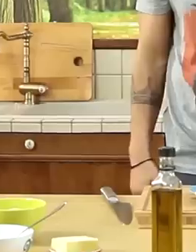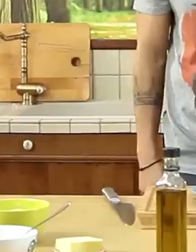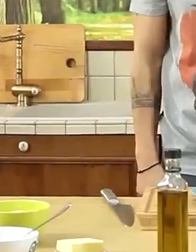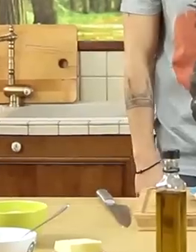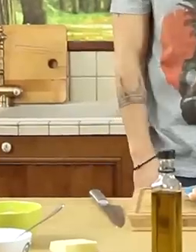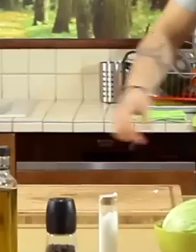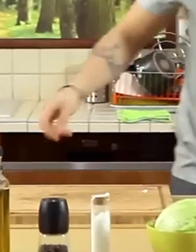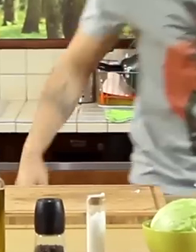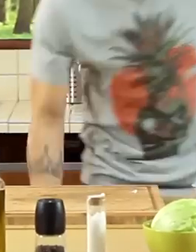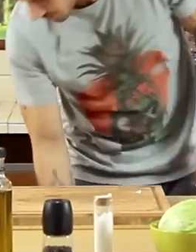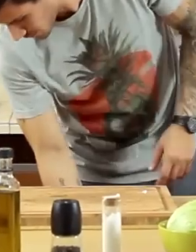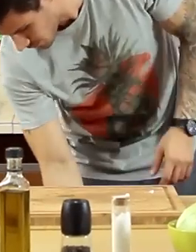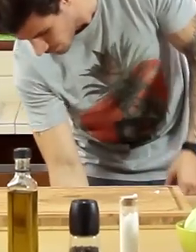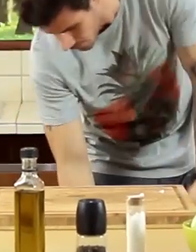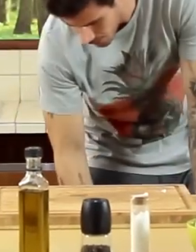Όχι.